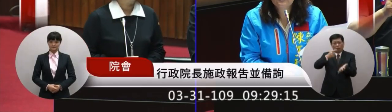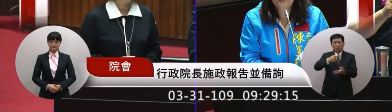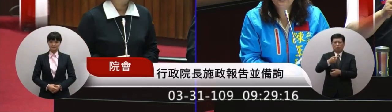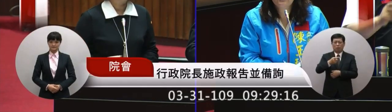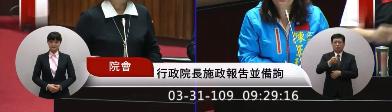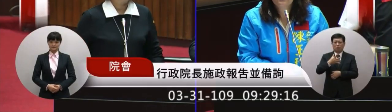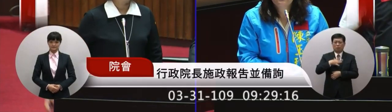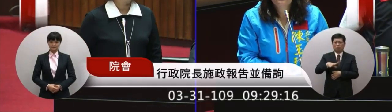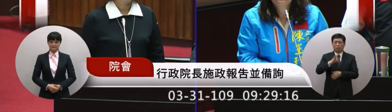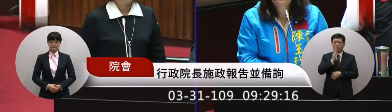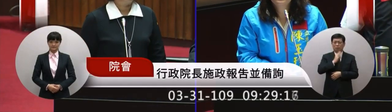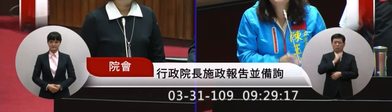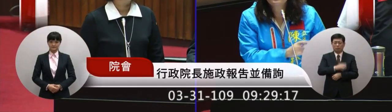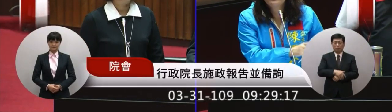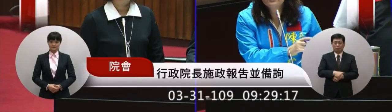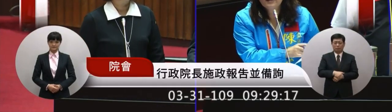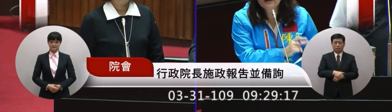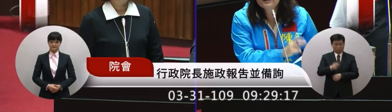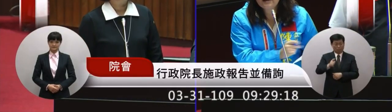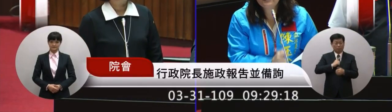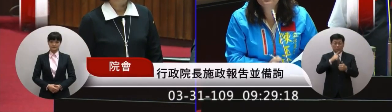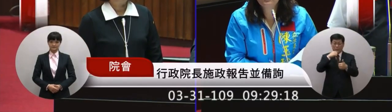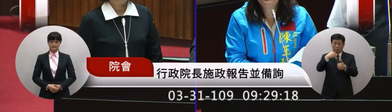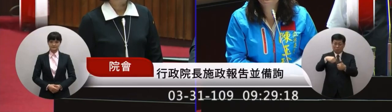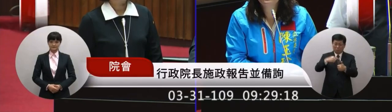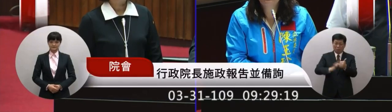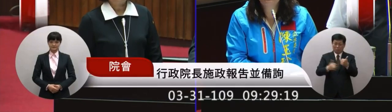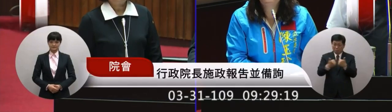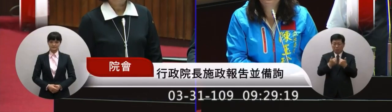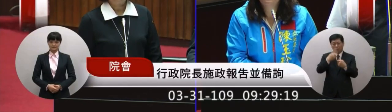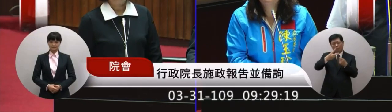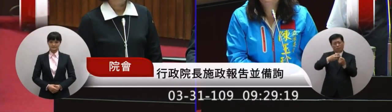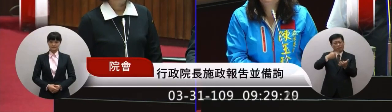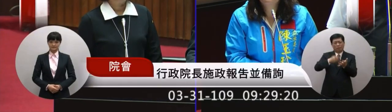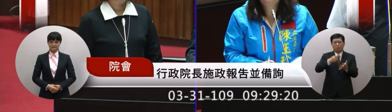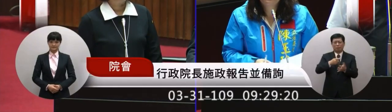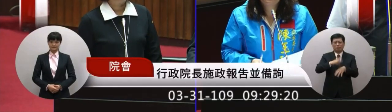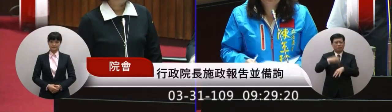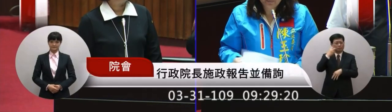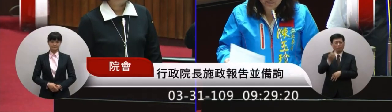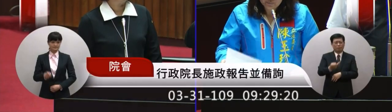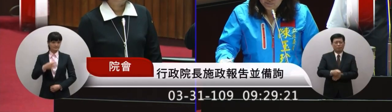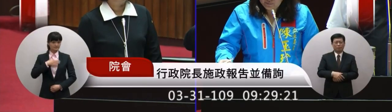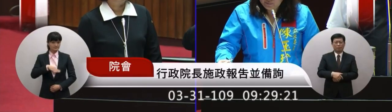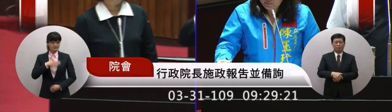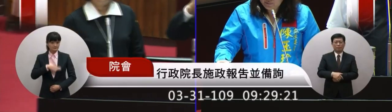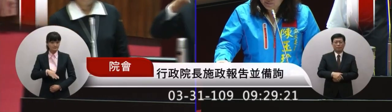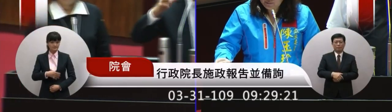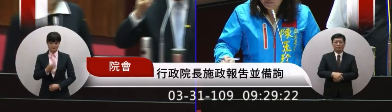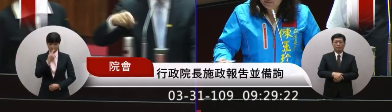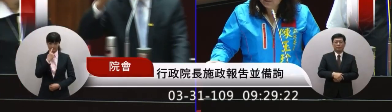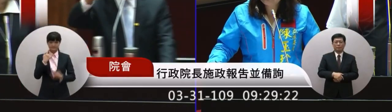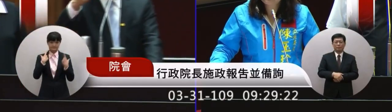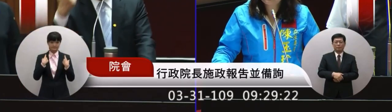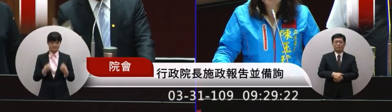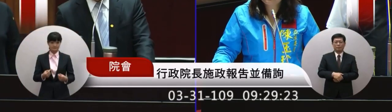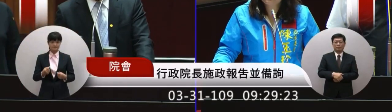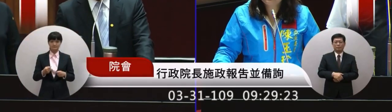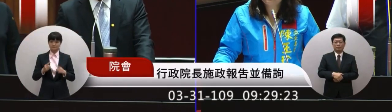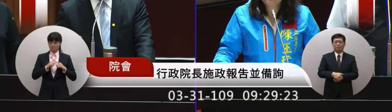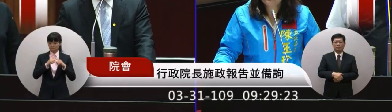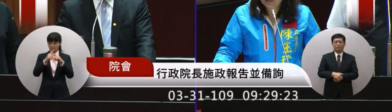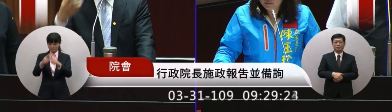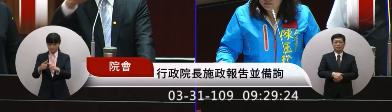岛建设指导委员会开个会了， 这个指导委员会两年才开一次会，没有效果嘛？ 你知道我。本来不但到现场去